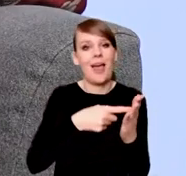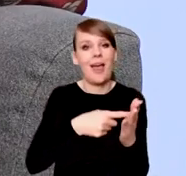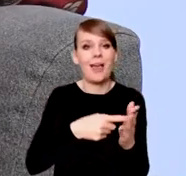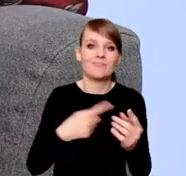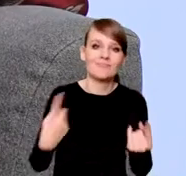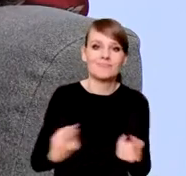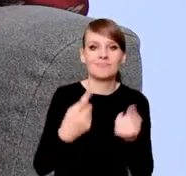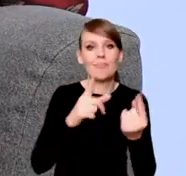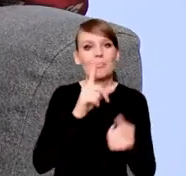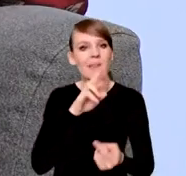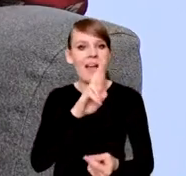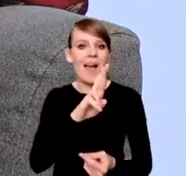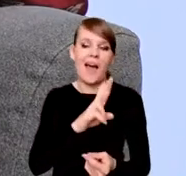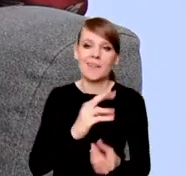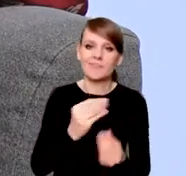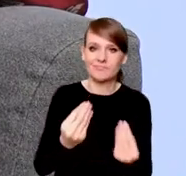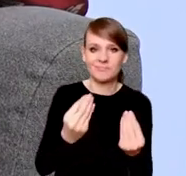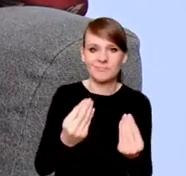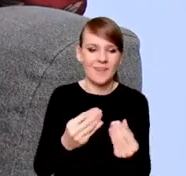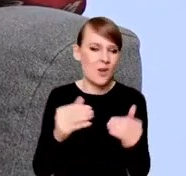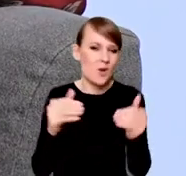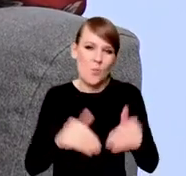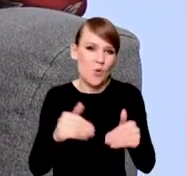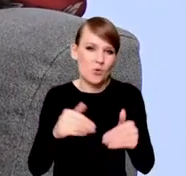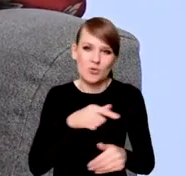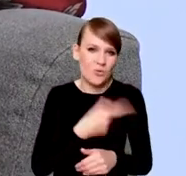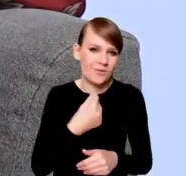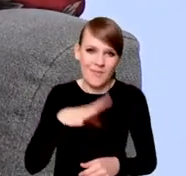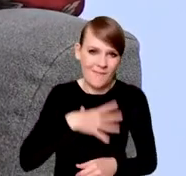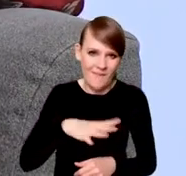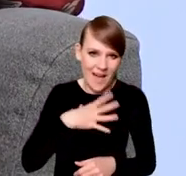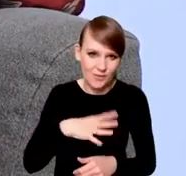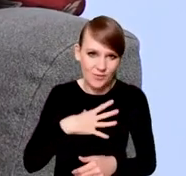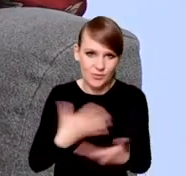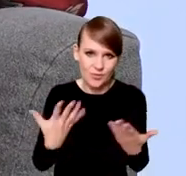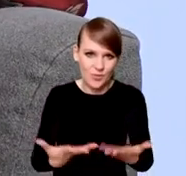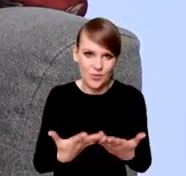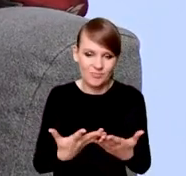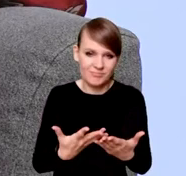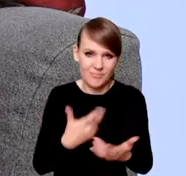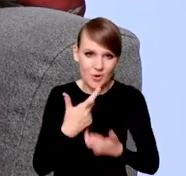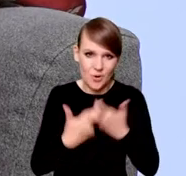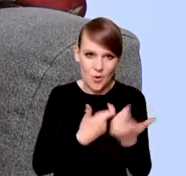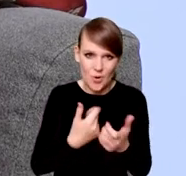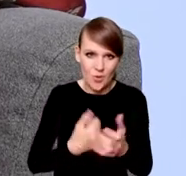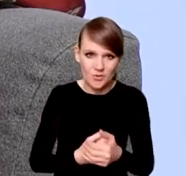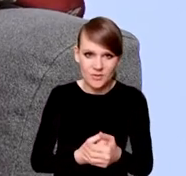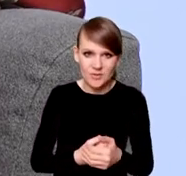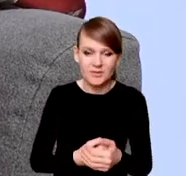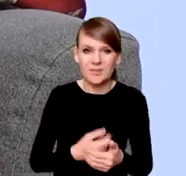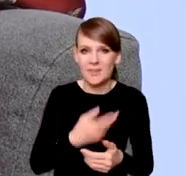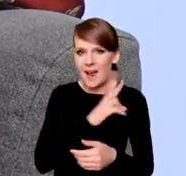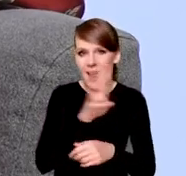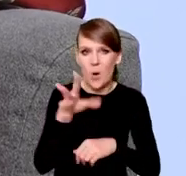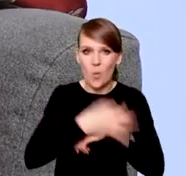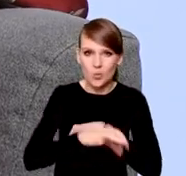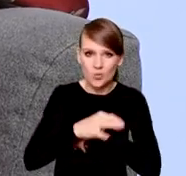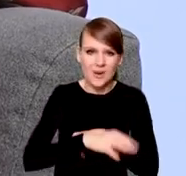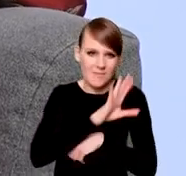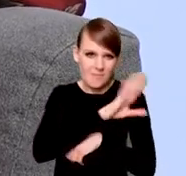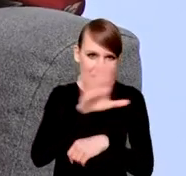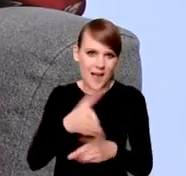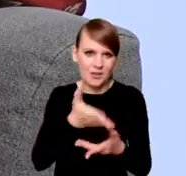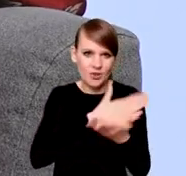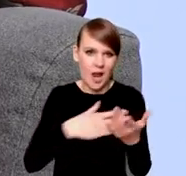właściwie może nie warto się specjalnie tym zajmować. Niech jednak komórka marketingowa w każdej uczelni jakaś jest, tym